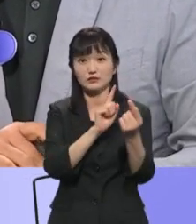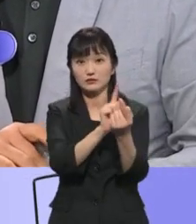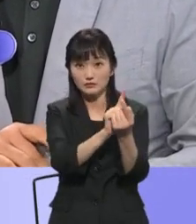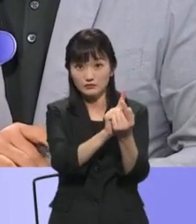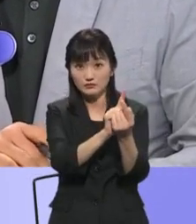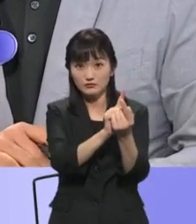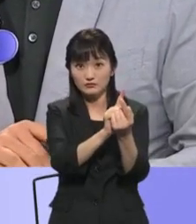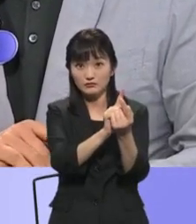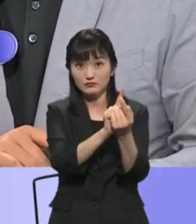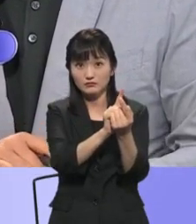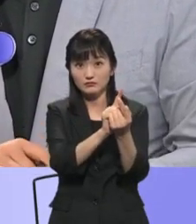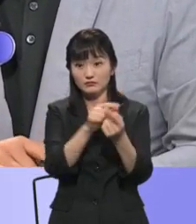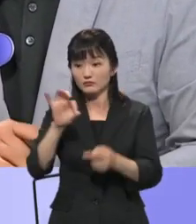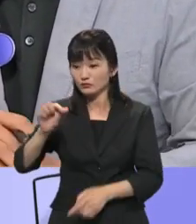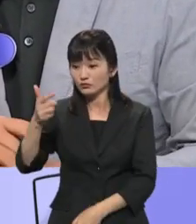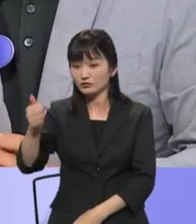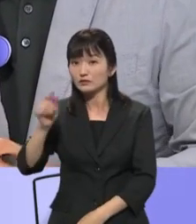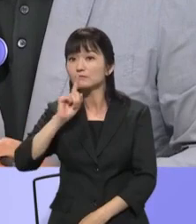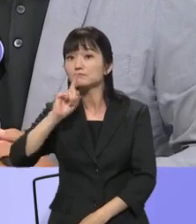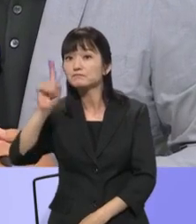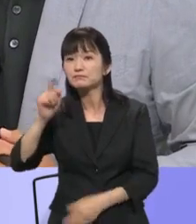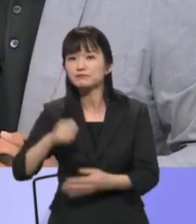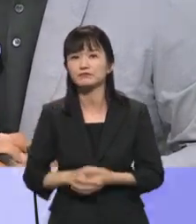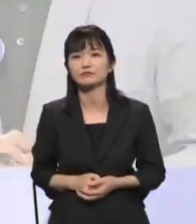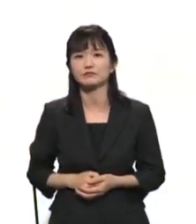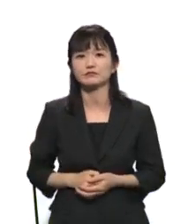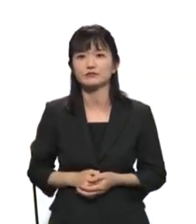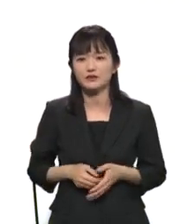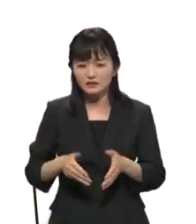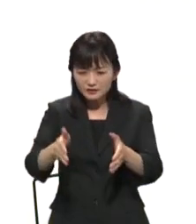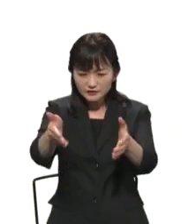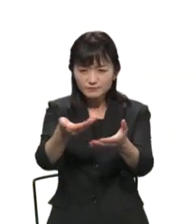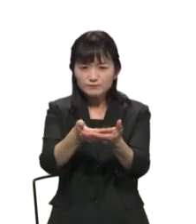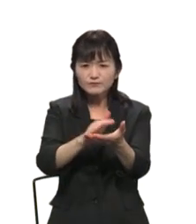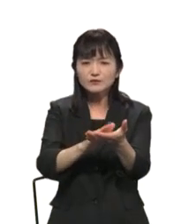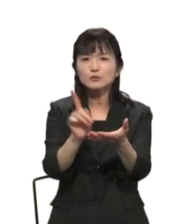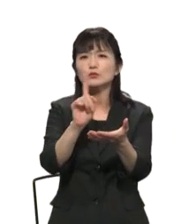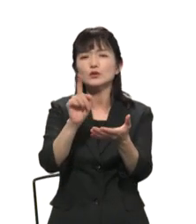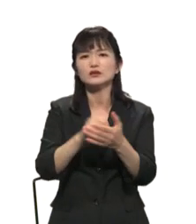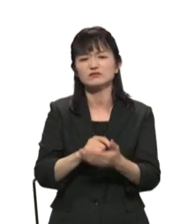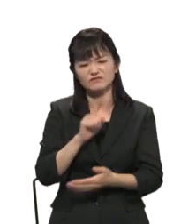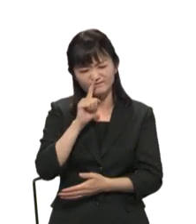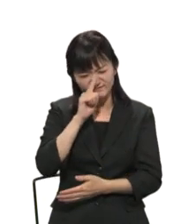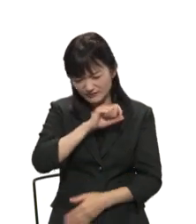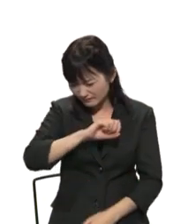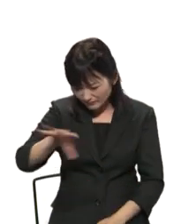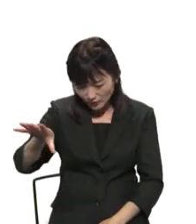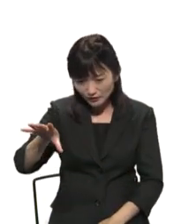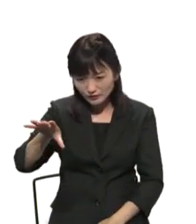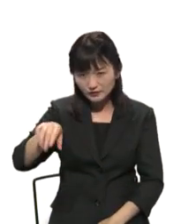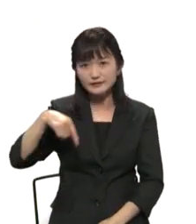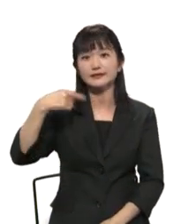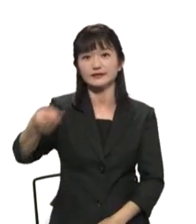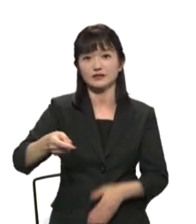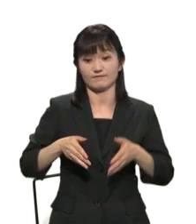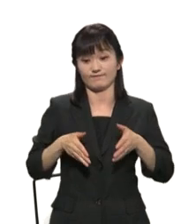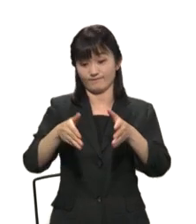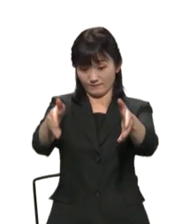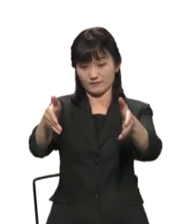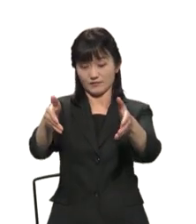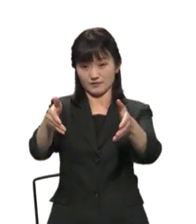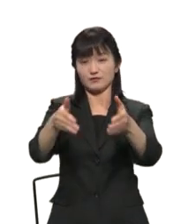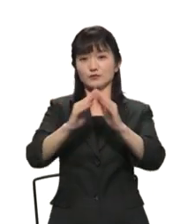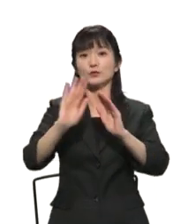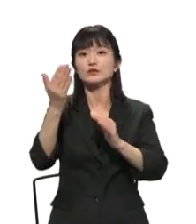오물을 치우고 해야 된다 그 다음에 길을 닦아야 하지 않겠냐 이런 발언을 했어요 오물 조금 센